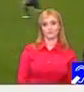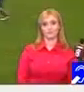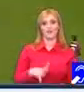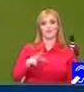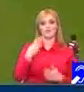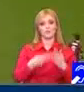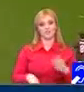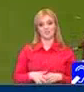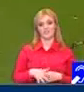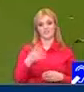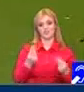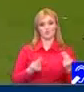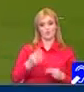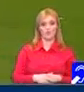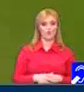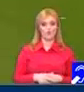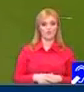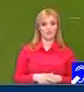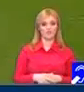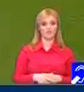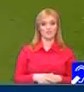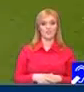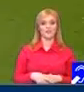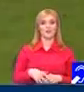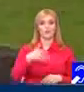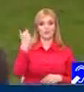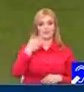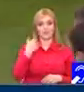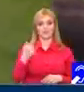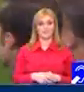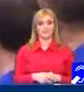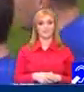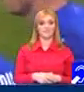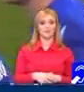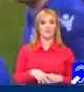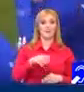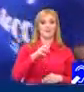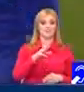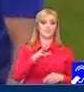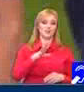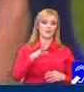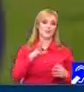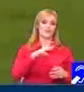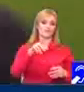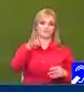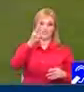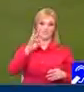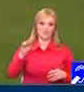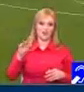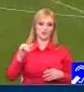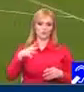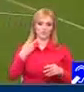Învinsă în campionat de Milan, Lazio a căutat revanșa în turul semifinalelor Cupei Italiei. Titular pe San Siro, Ștefan Radu s-a ales cu un cartonaș galben în